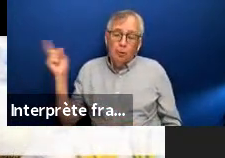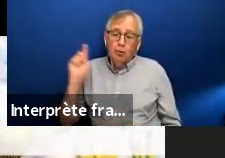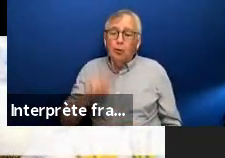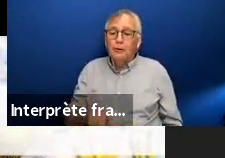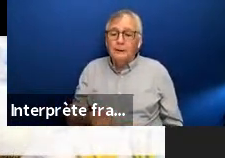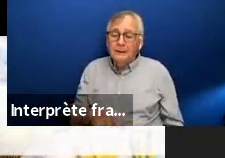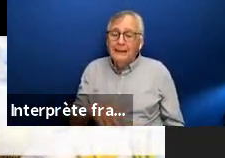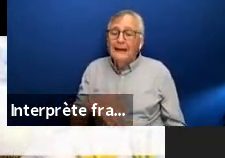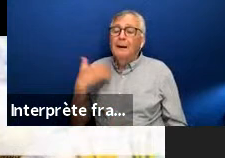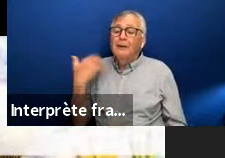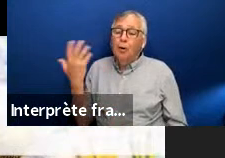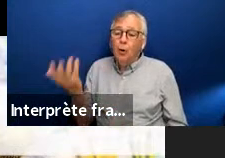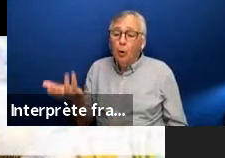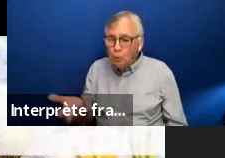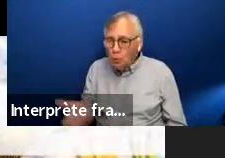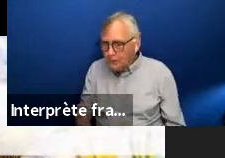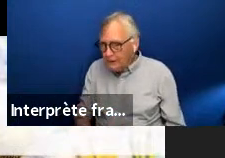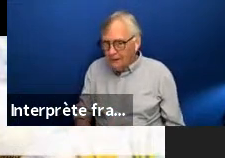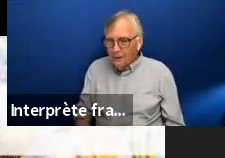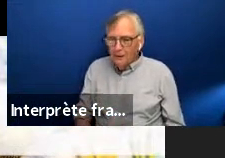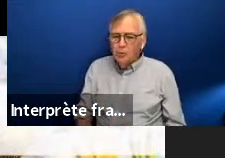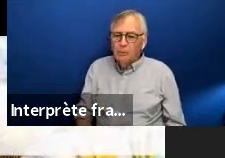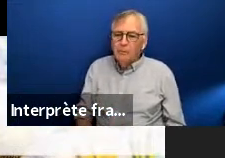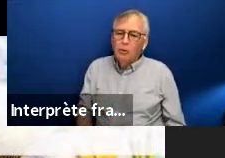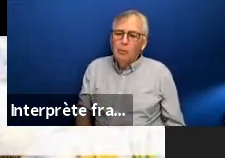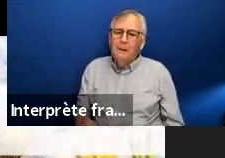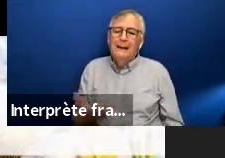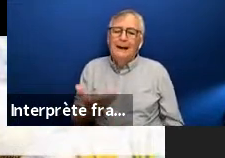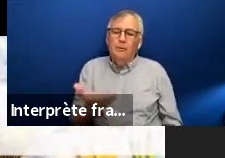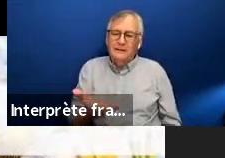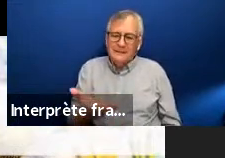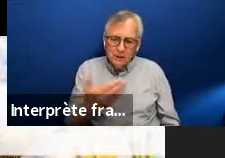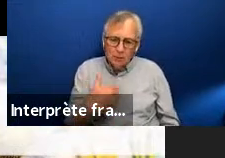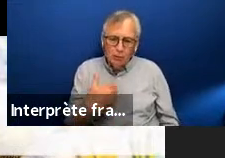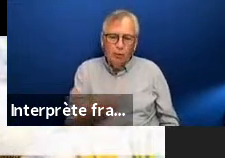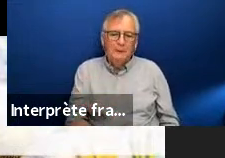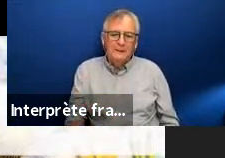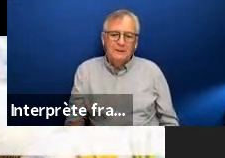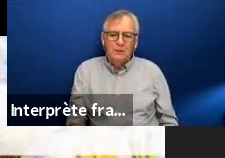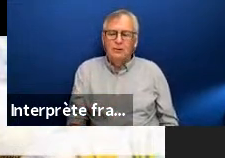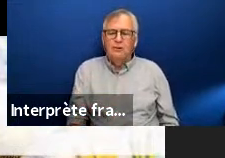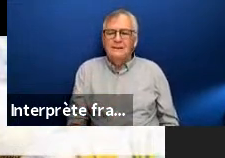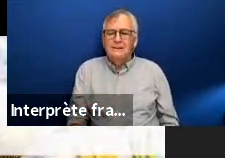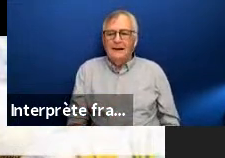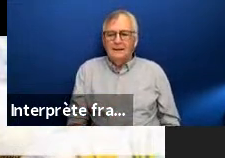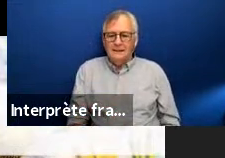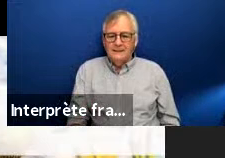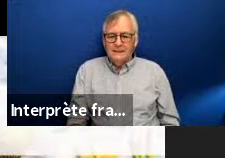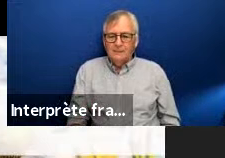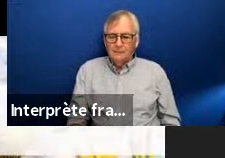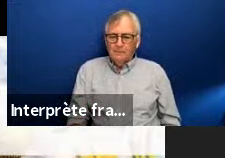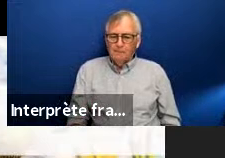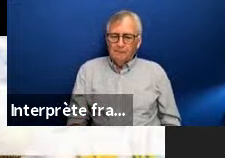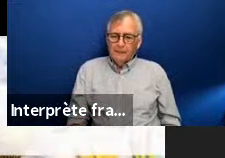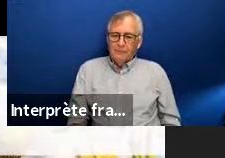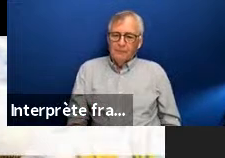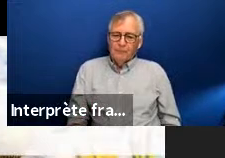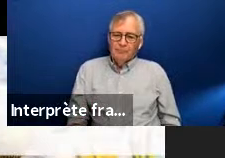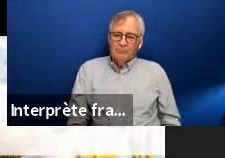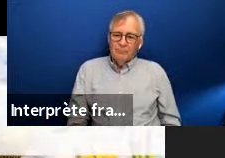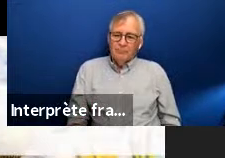de contourner. Idéalement, de contourner pour ne pas couper la conversation entre deux personnes qui utilisent la langue des signes.